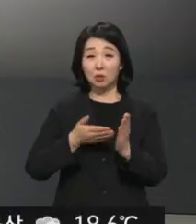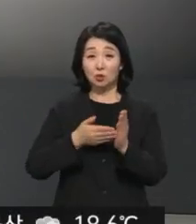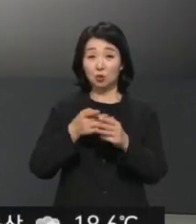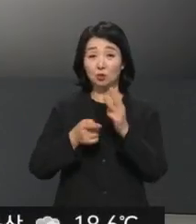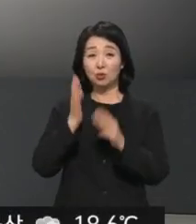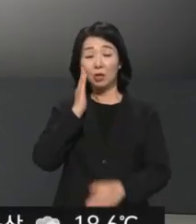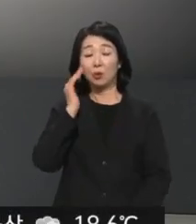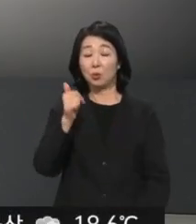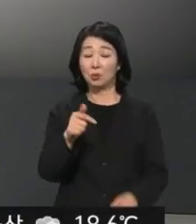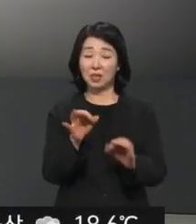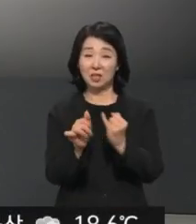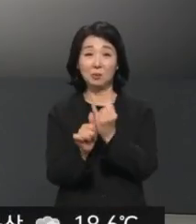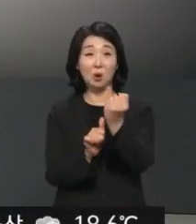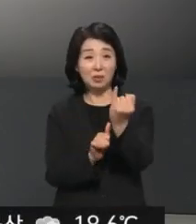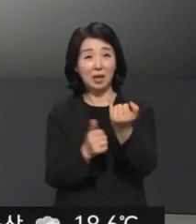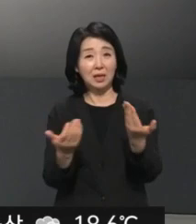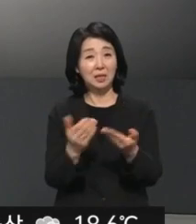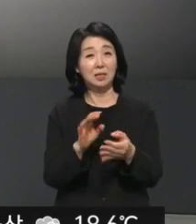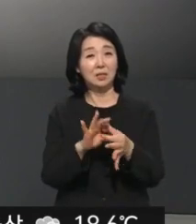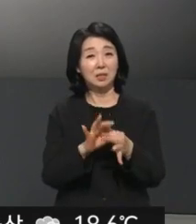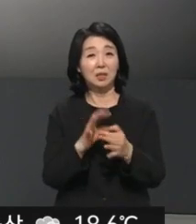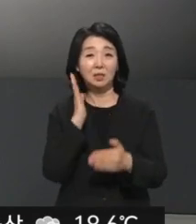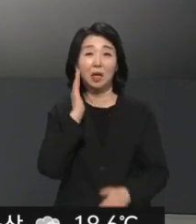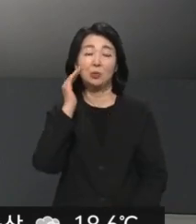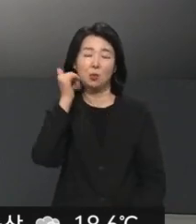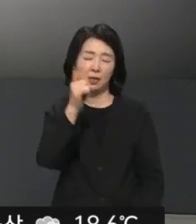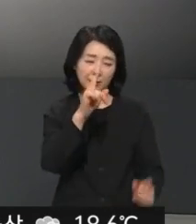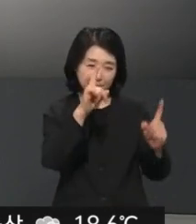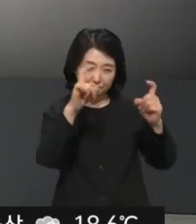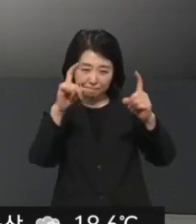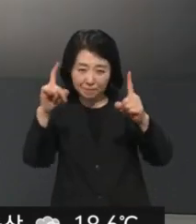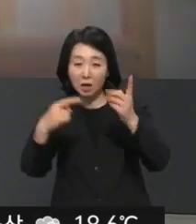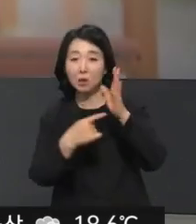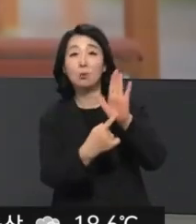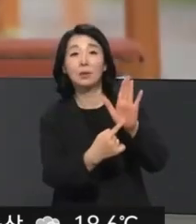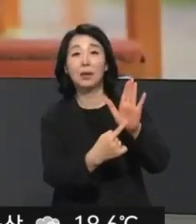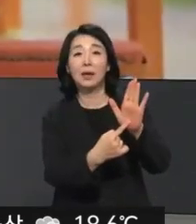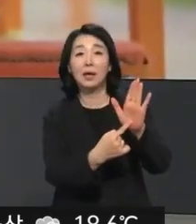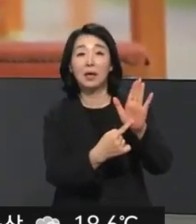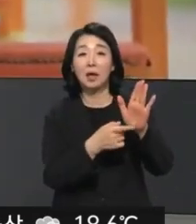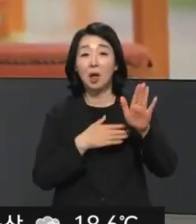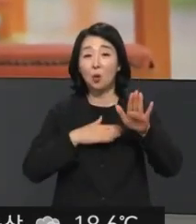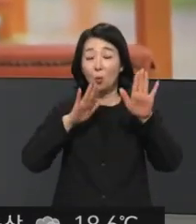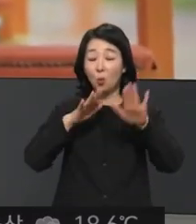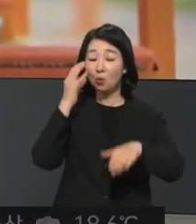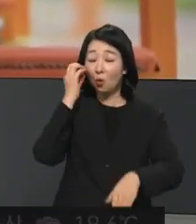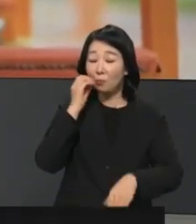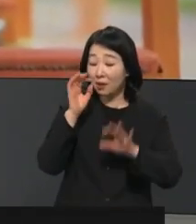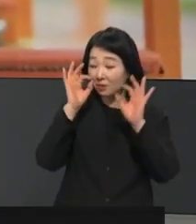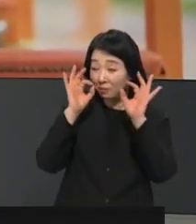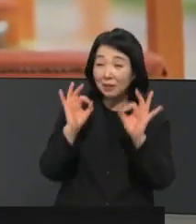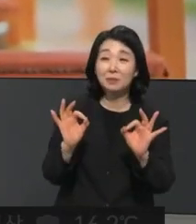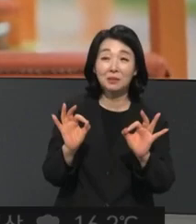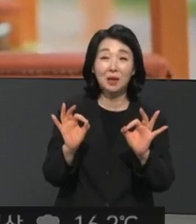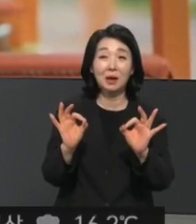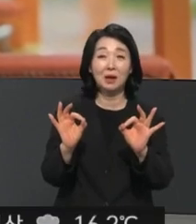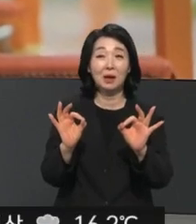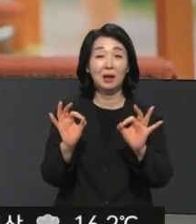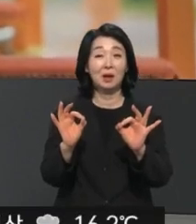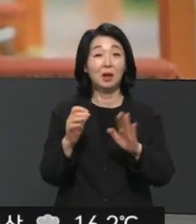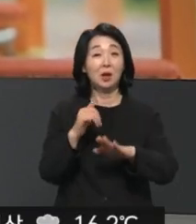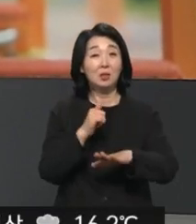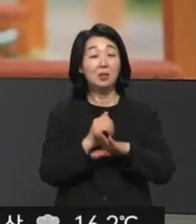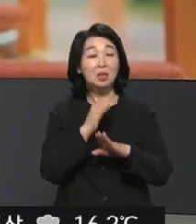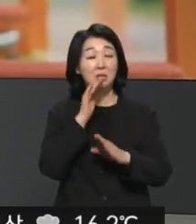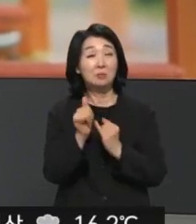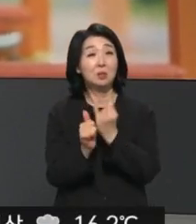대통령과 김 여사의 일정을 대통령실에서 전속 촬영해서 공개하는 건데요. 저도 오늘 이 해당 페이지를 직접 둘러보니까요.